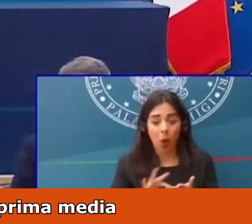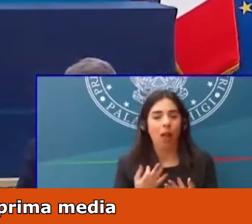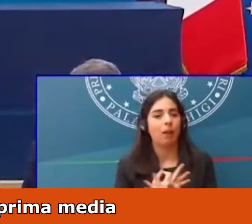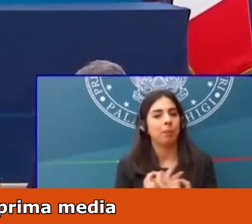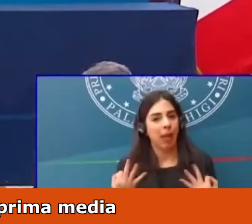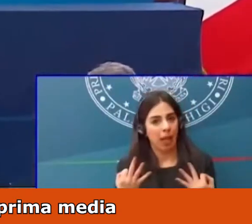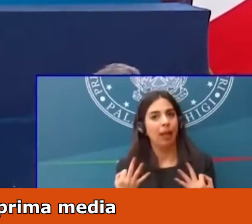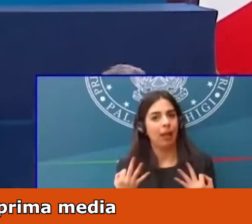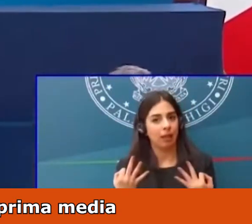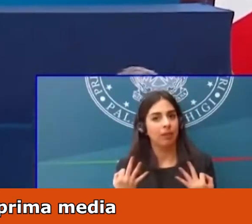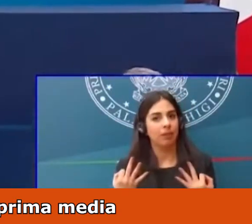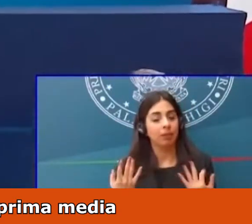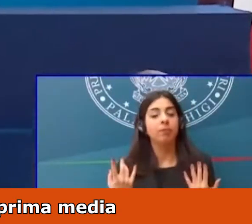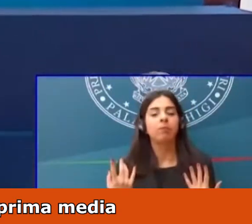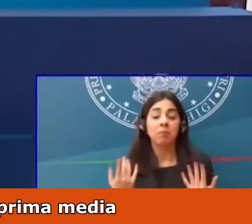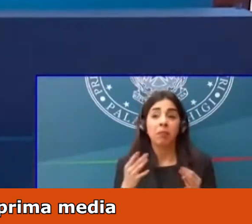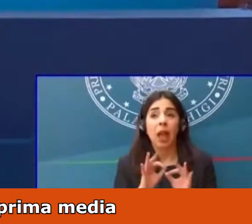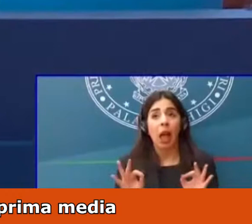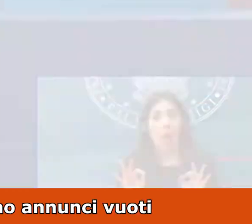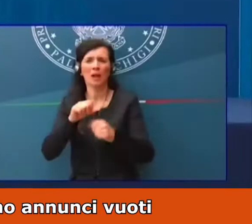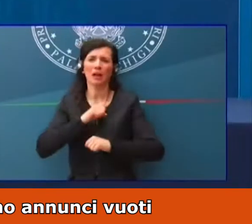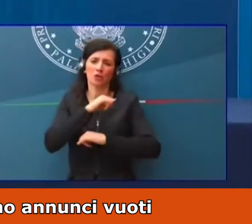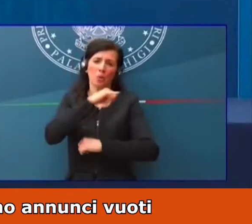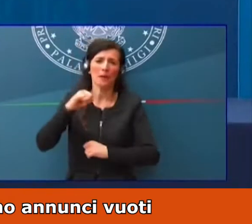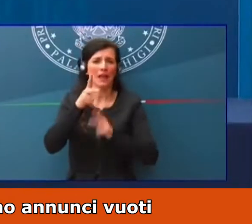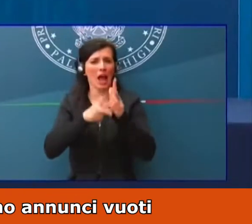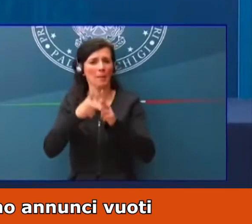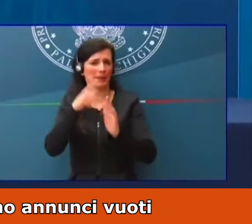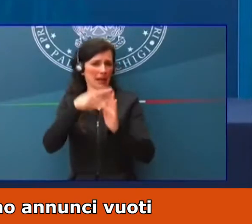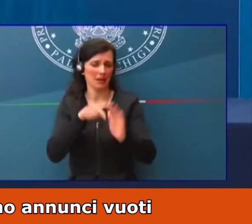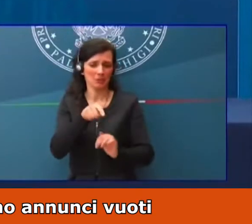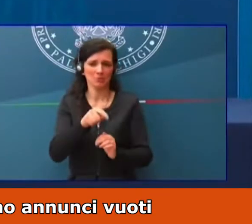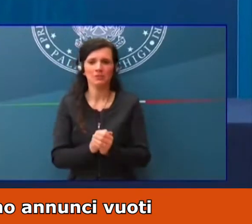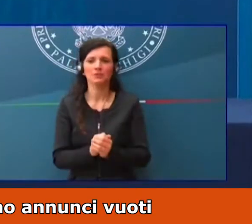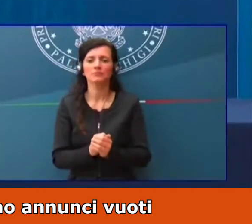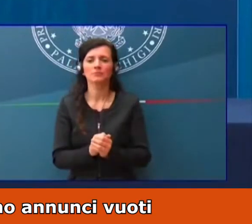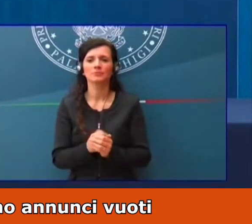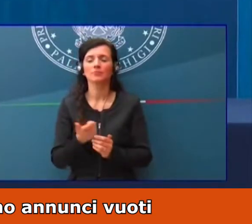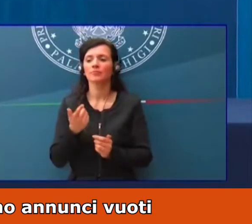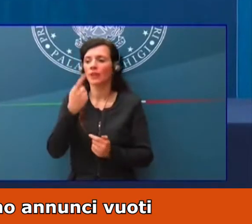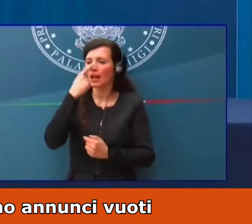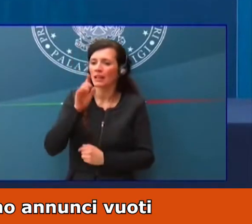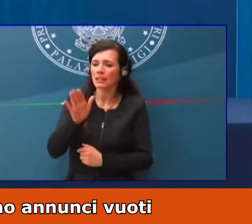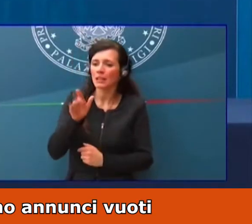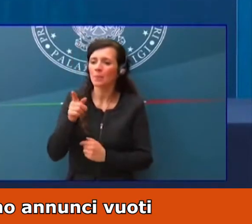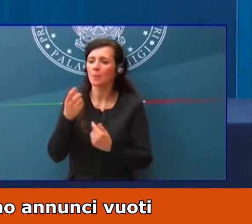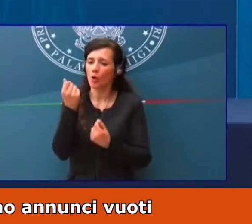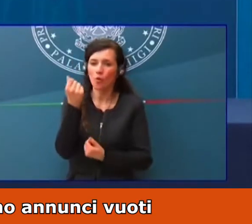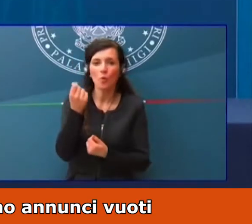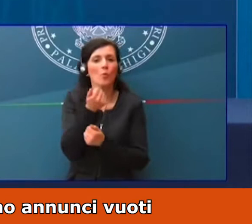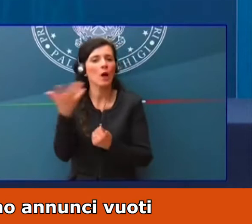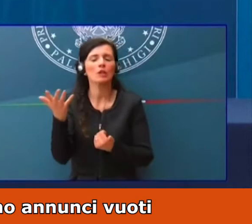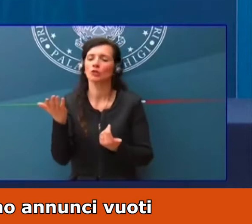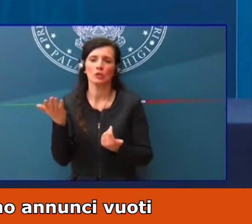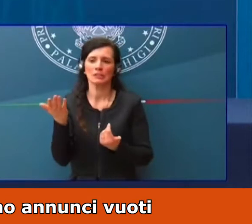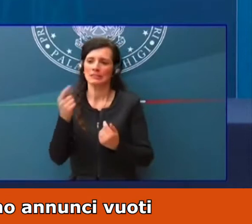sarà possibile effettuare dei test. Non abbiamo discusso dell'entità perché non è